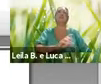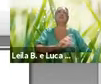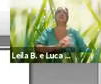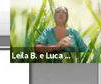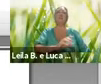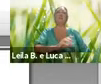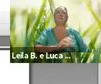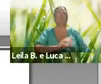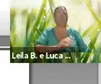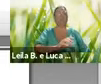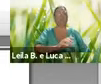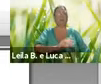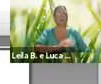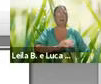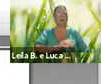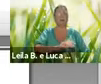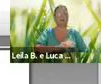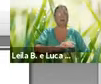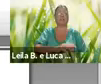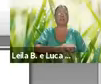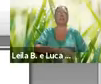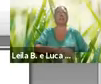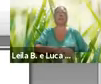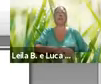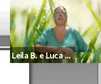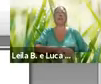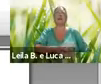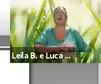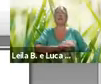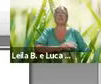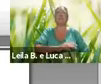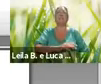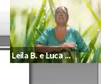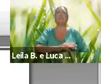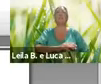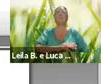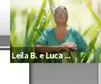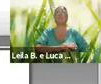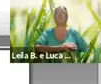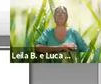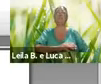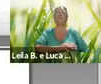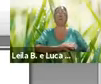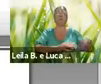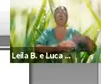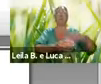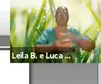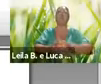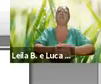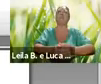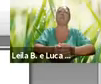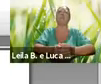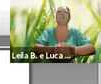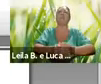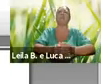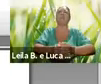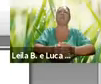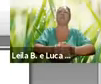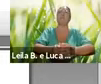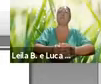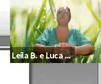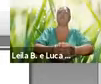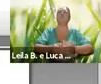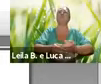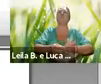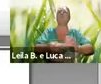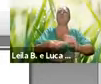fratello Clementino ci abbracciò accogliente. La casa appartiene a tutti noi, spiegò sorridente.